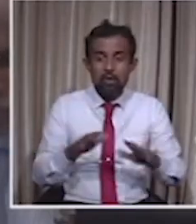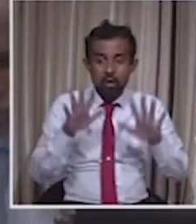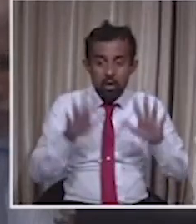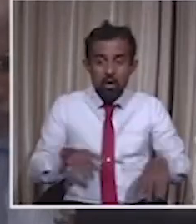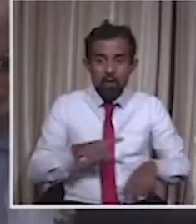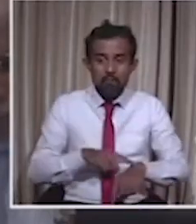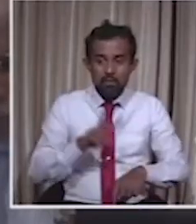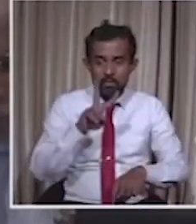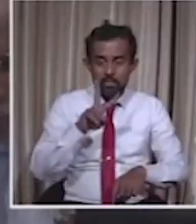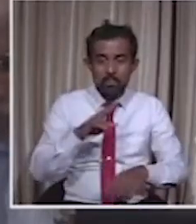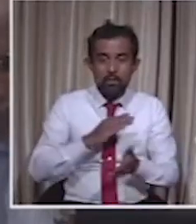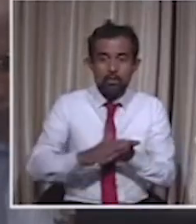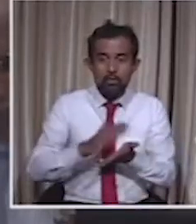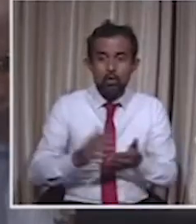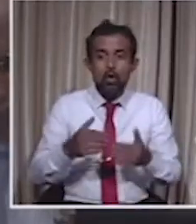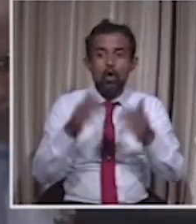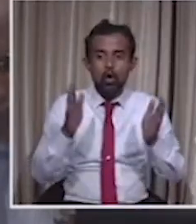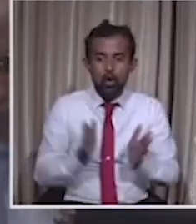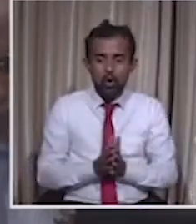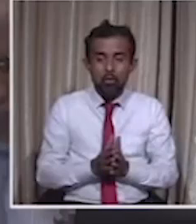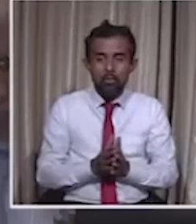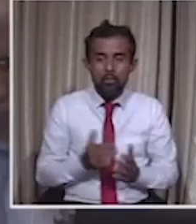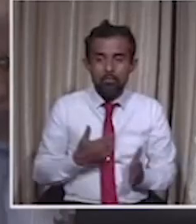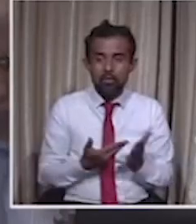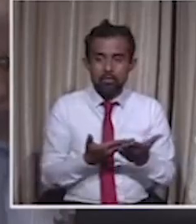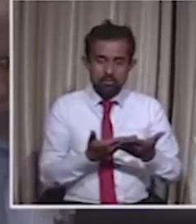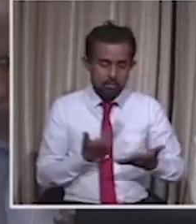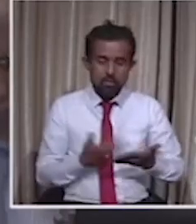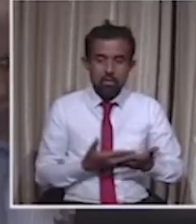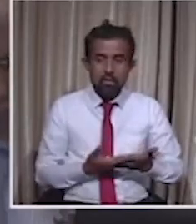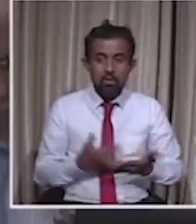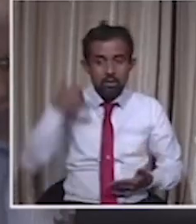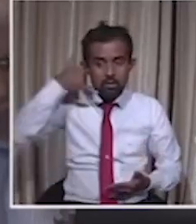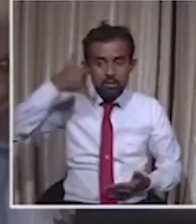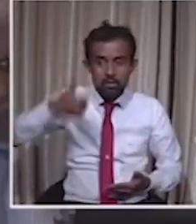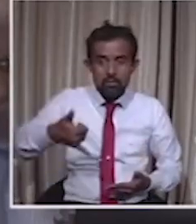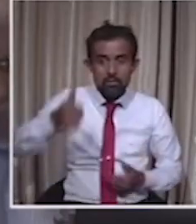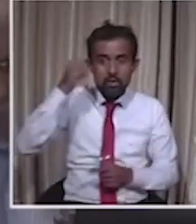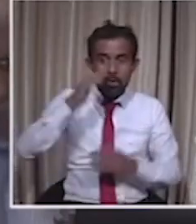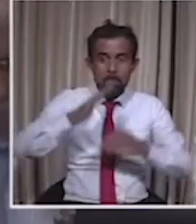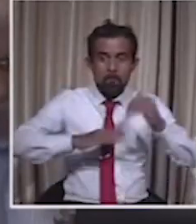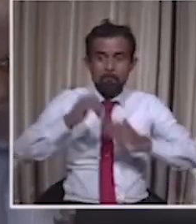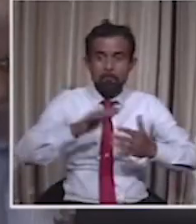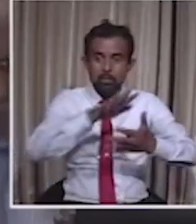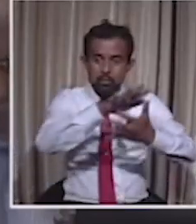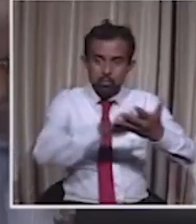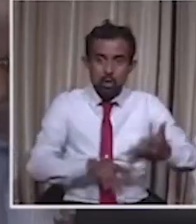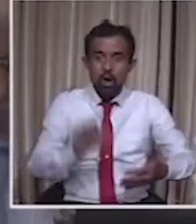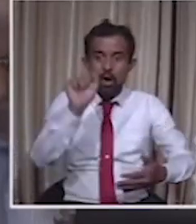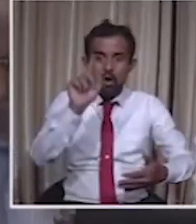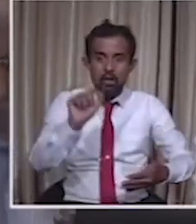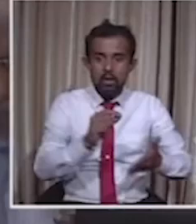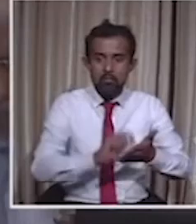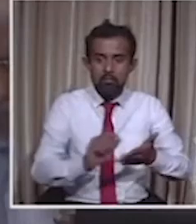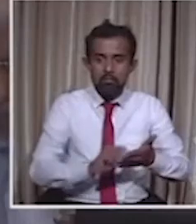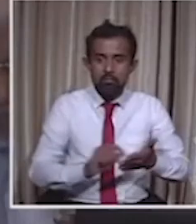ඇති කරන්න සහයෝගය දීපු සියලු දෙනාට. හැබැයි මගේ අතට පත් වෙලා තිනවා සමගි ජන බලවේගයේ එදා පාවිච්චි කරපු ලේඛනේ නම් ලකුණු කරන්න පාවිච්චි